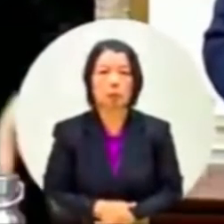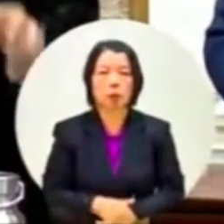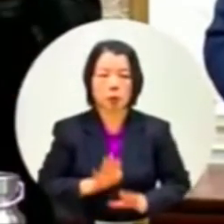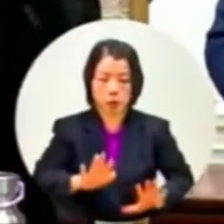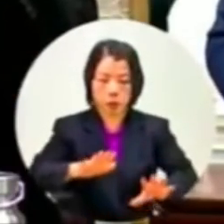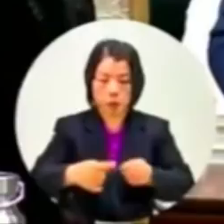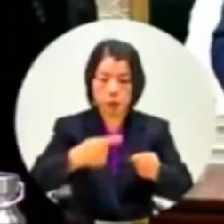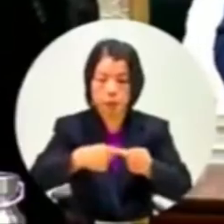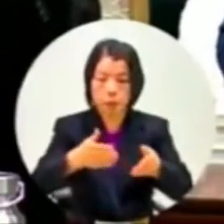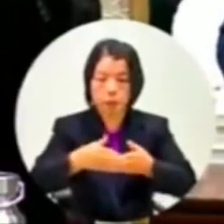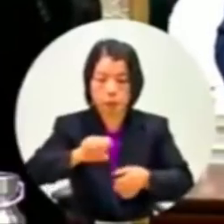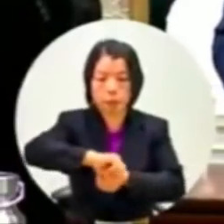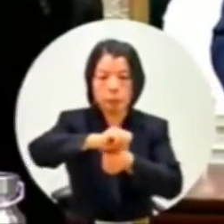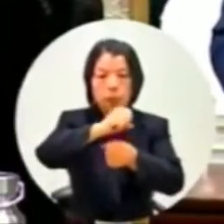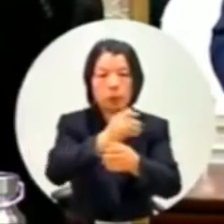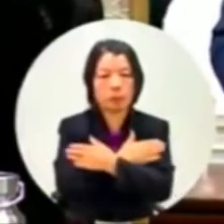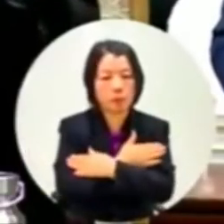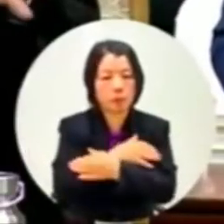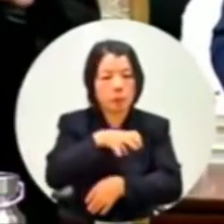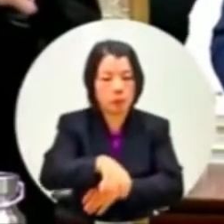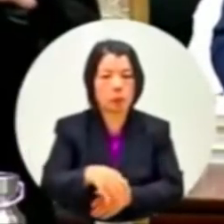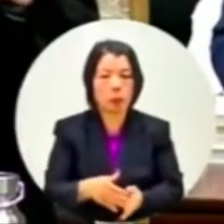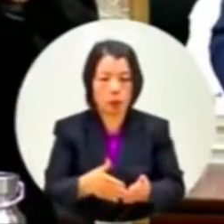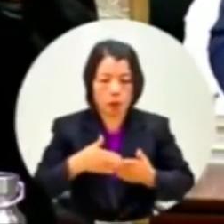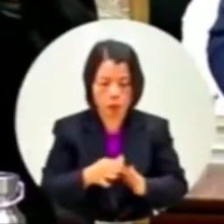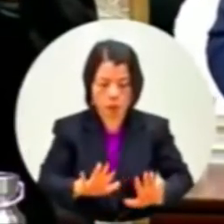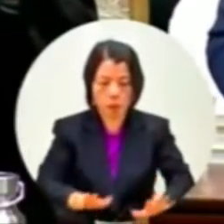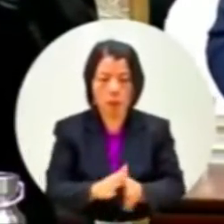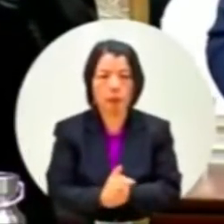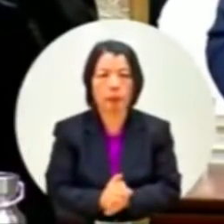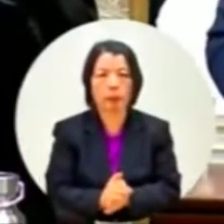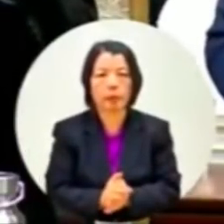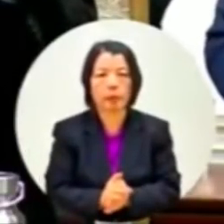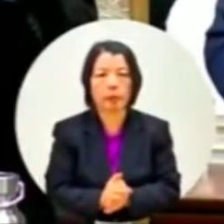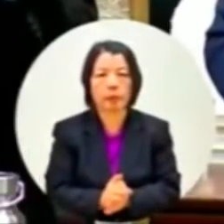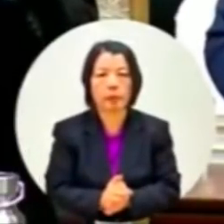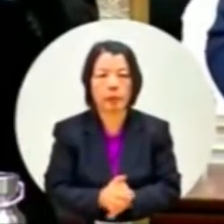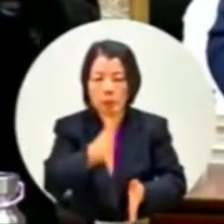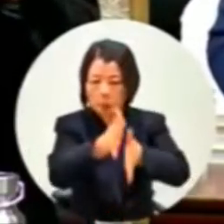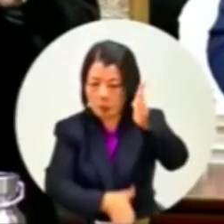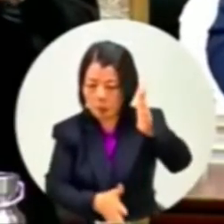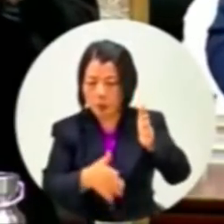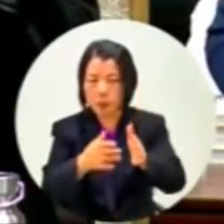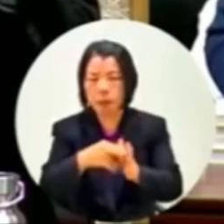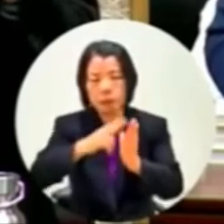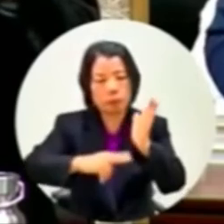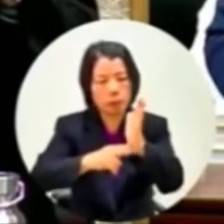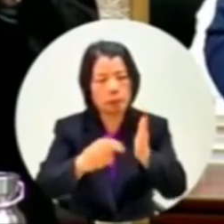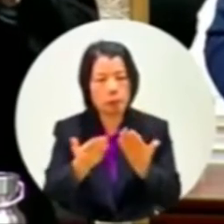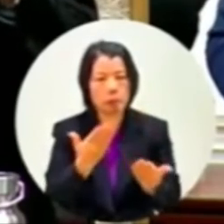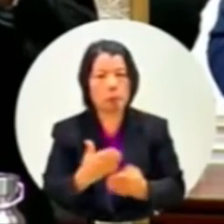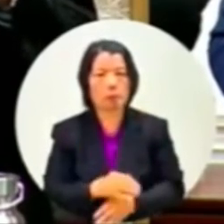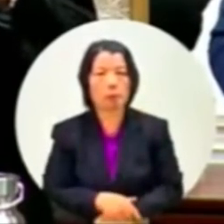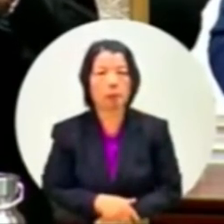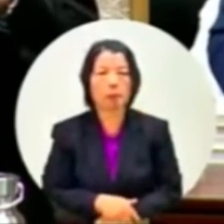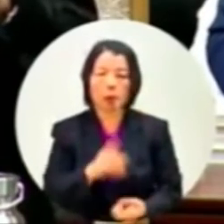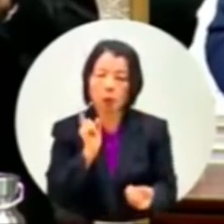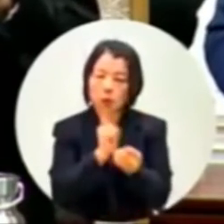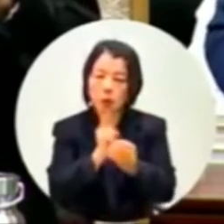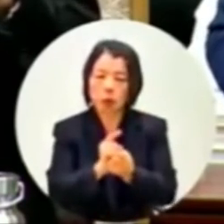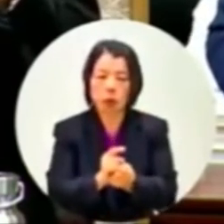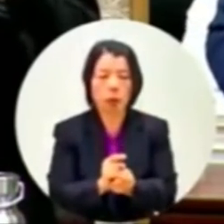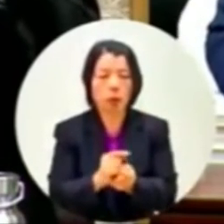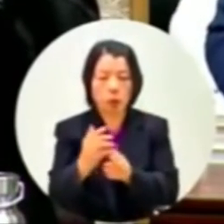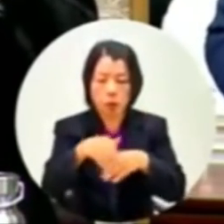长。 可以，我们必须要把事情讲出来啊。这个我们的整个的幼儿园的政